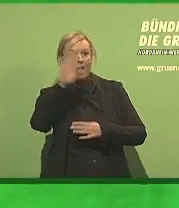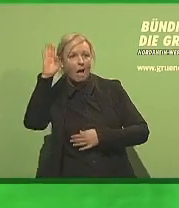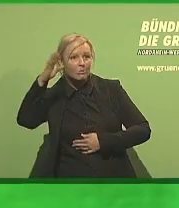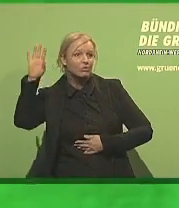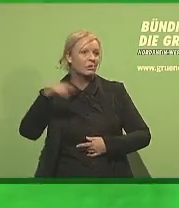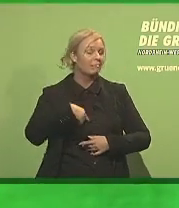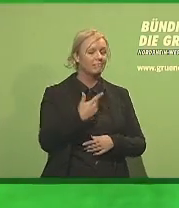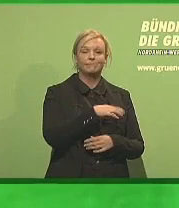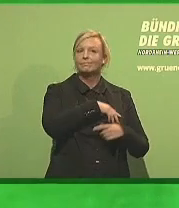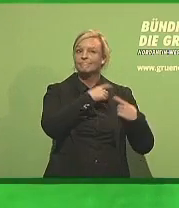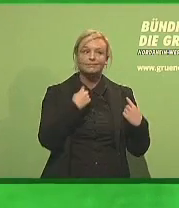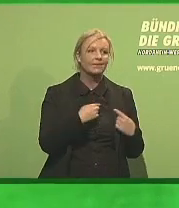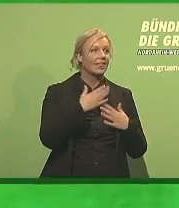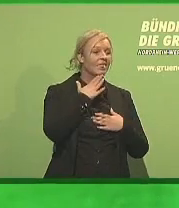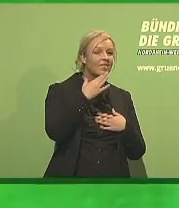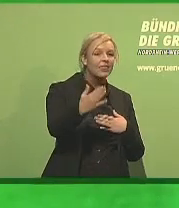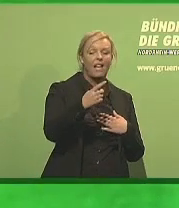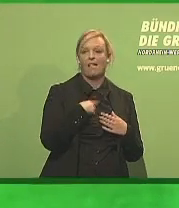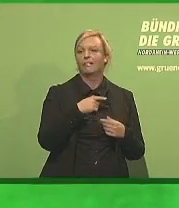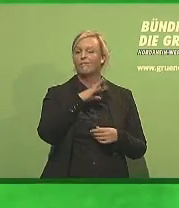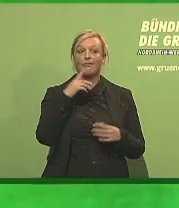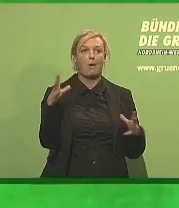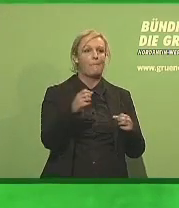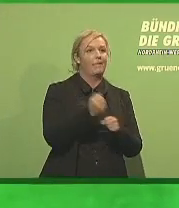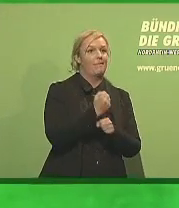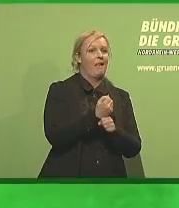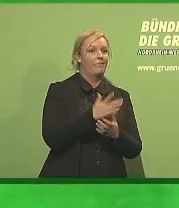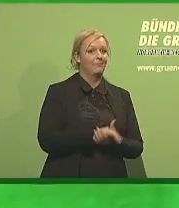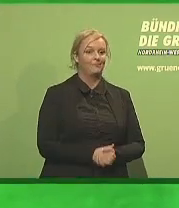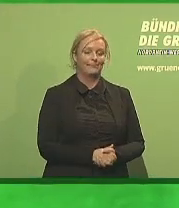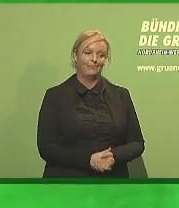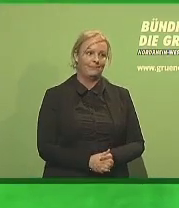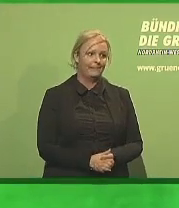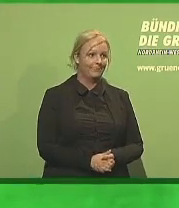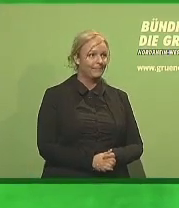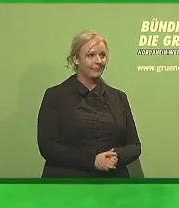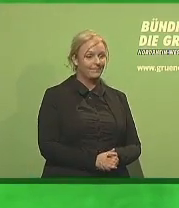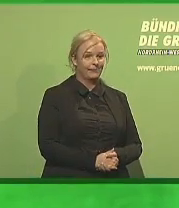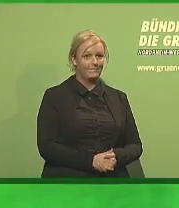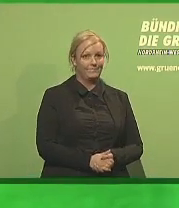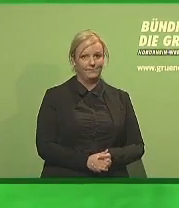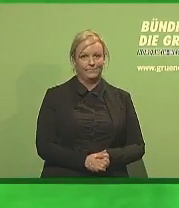ein ganz, ganz großes Dankeschön für die tolle Beteiligung bei dieser Urwahl.